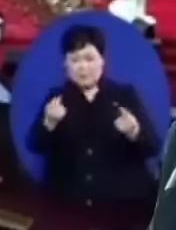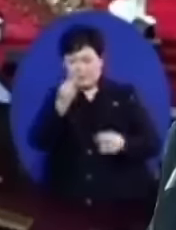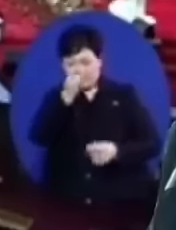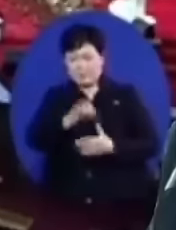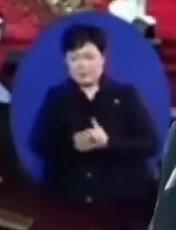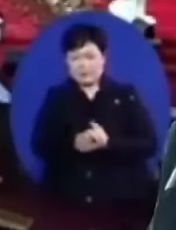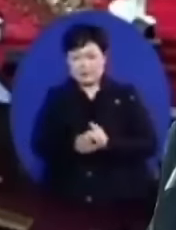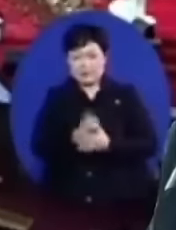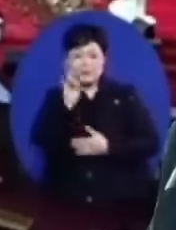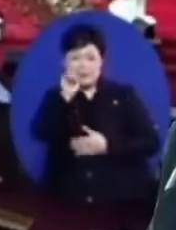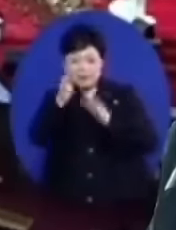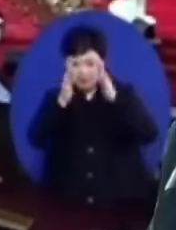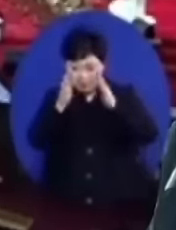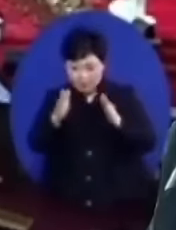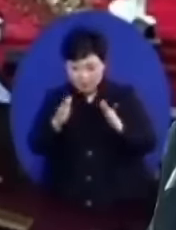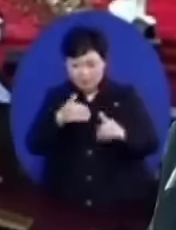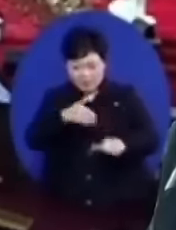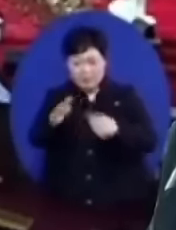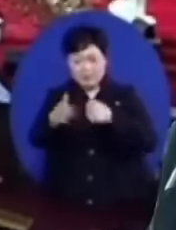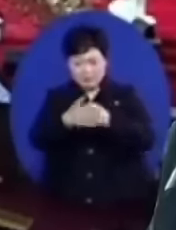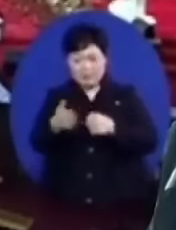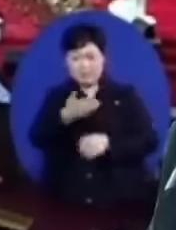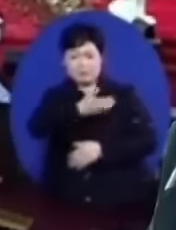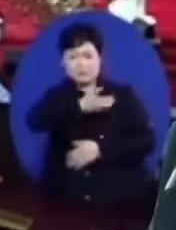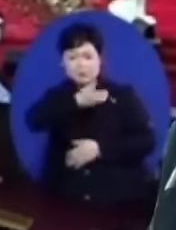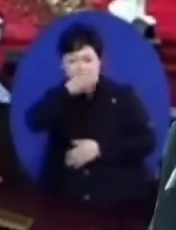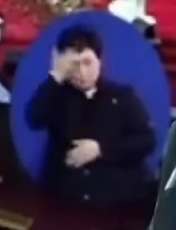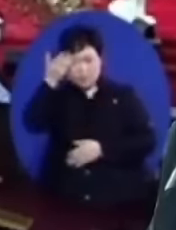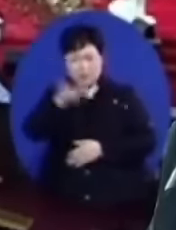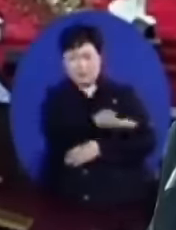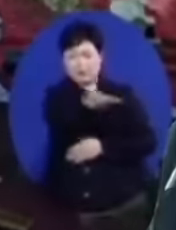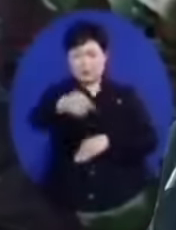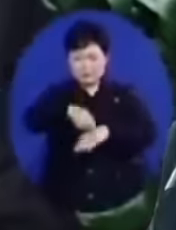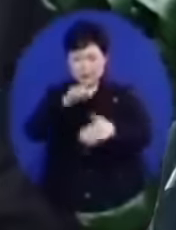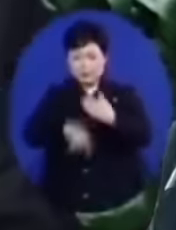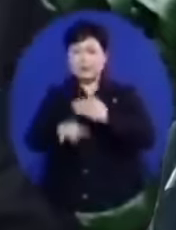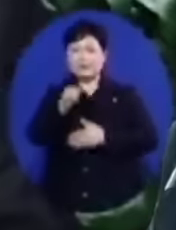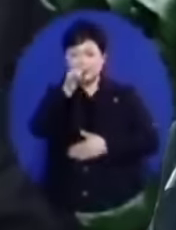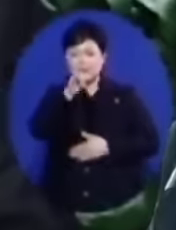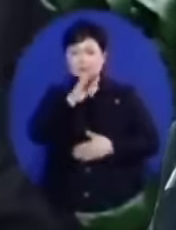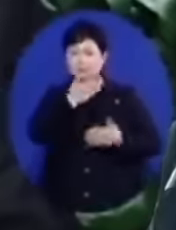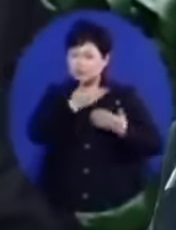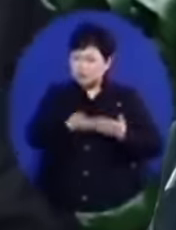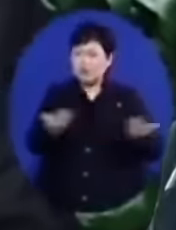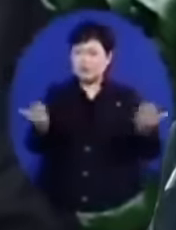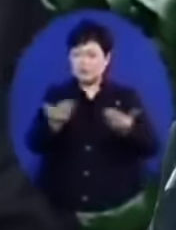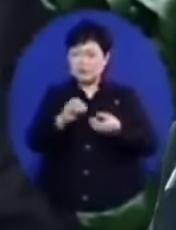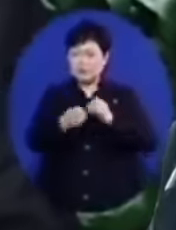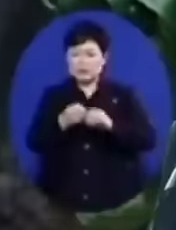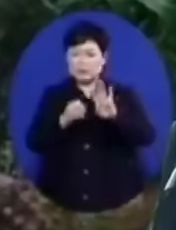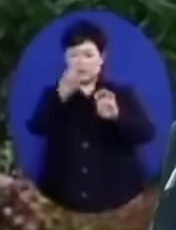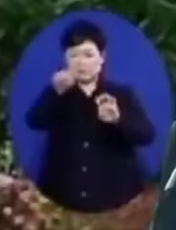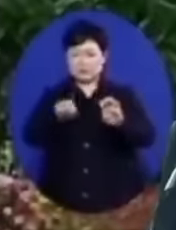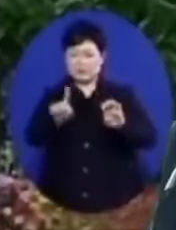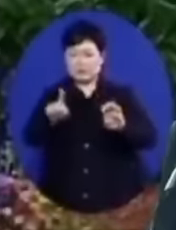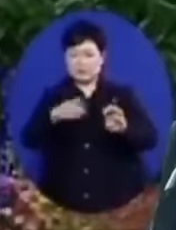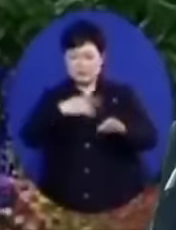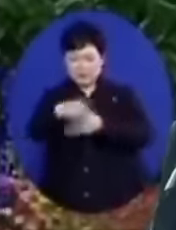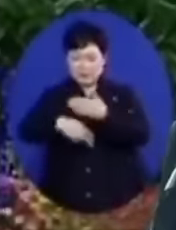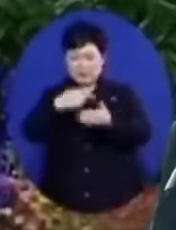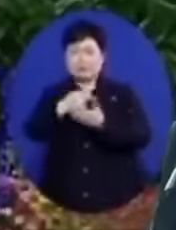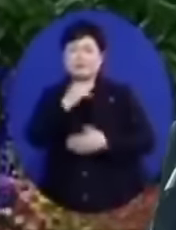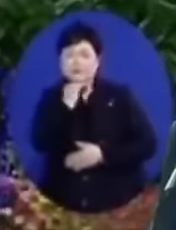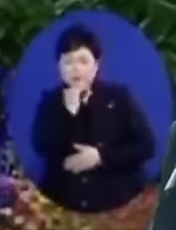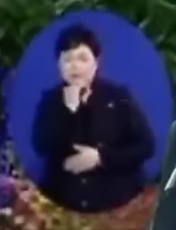우리가 그를 향해 가니까. 그러므로 꿈이 우리 마음속에 있다는 것은 굉장히 중요합니다. 시편 40편 1절에 내가 야훼를